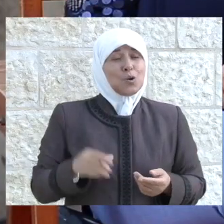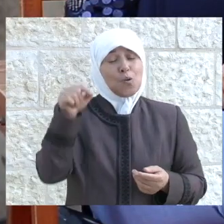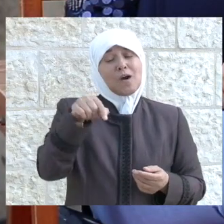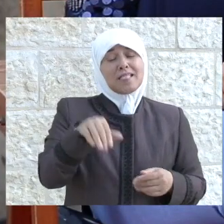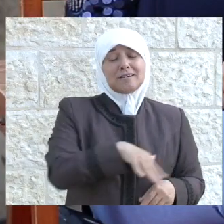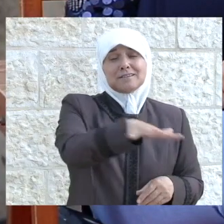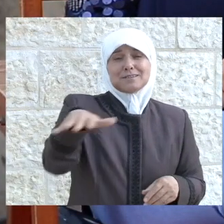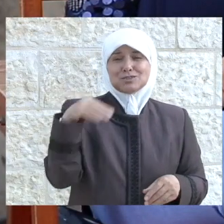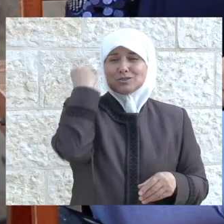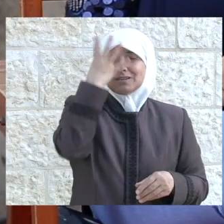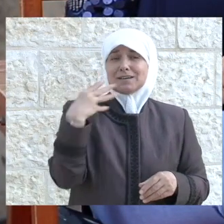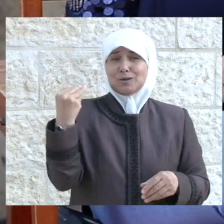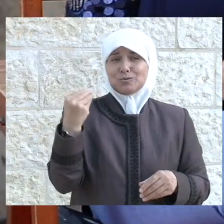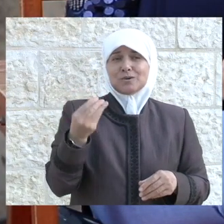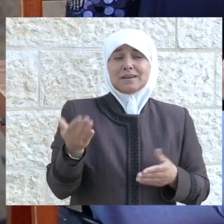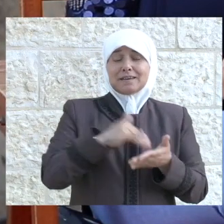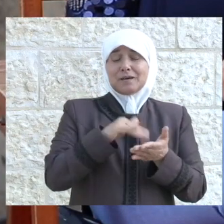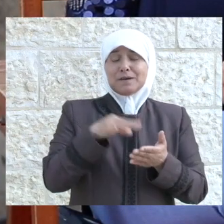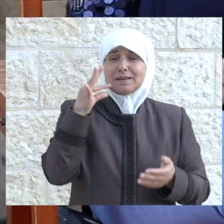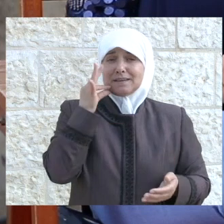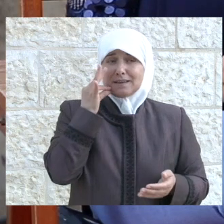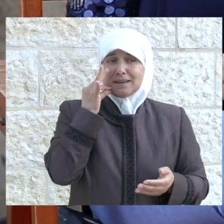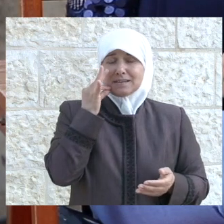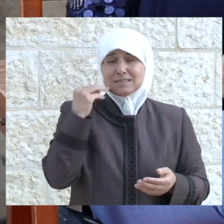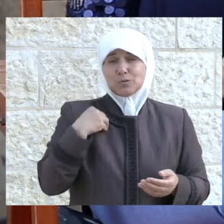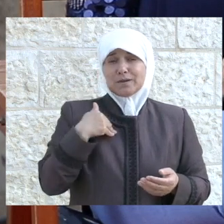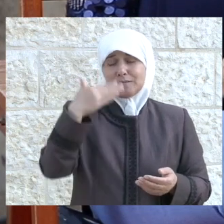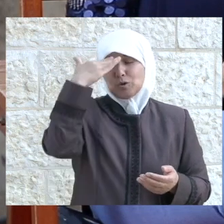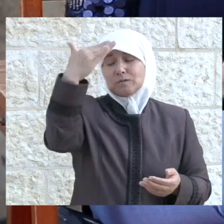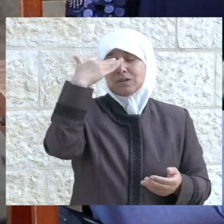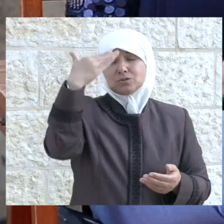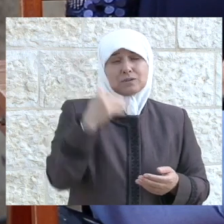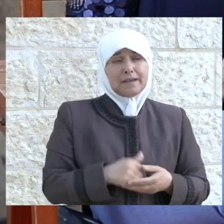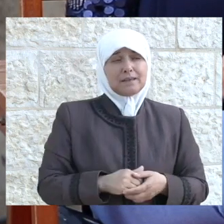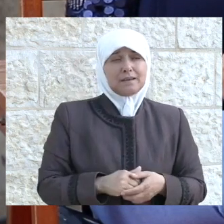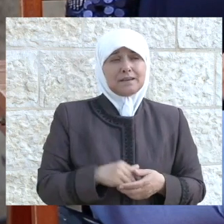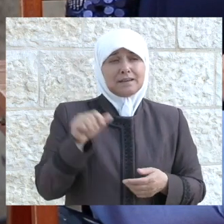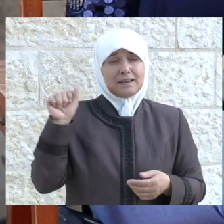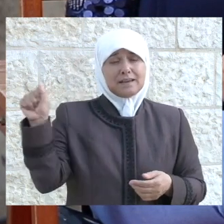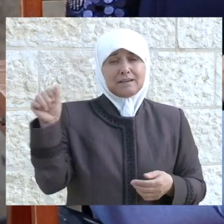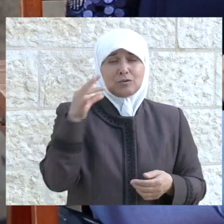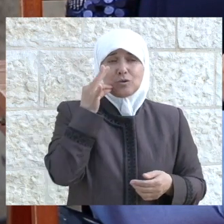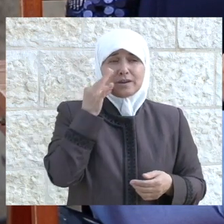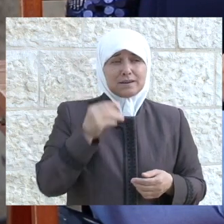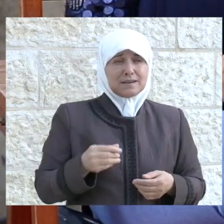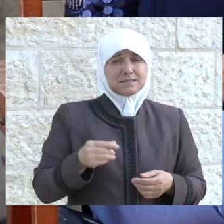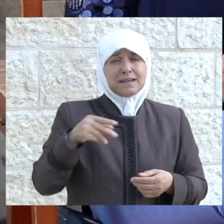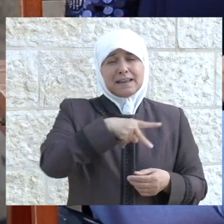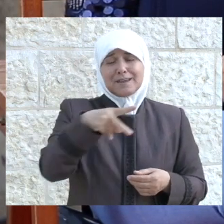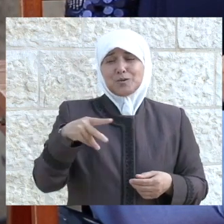انه الناس كلها تستفيد من هذا البرنامج. طبعا احنا بنوجه لهم تحيه وبنحكي لهم انه كل همه قديش حلو انه يستفيدوا منها وياخذوا